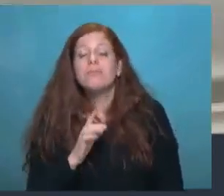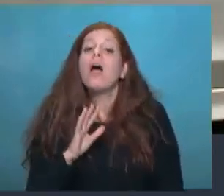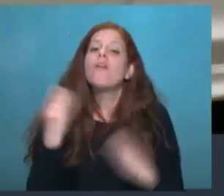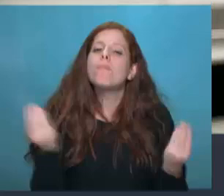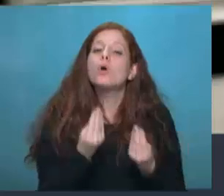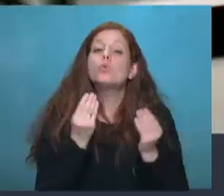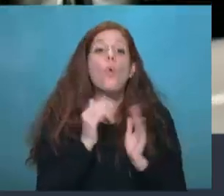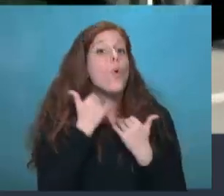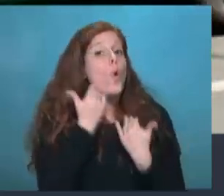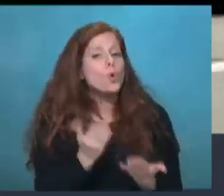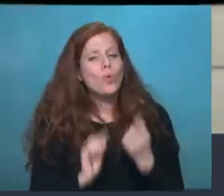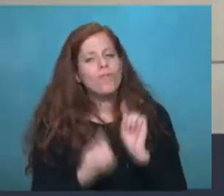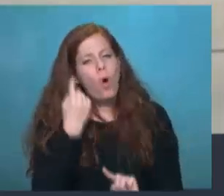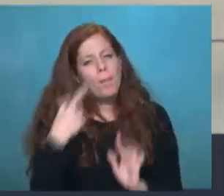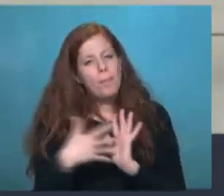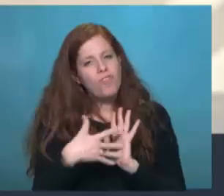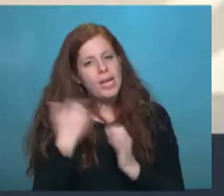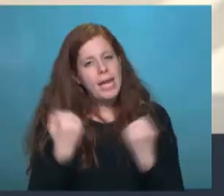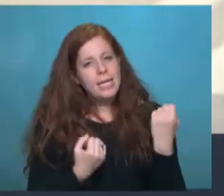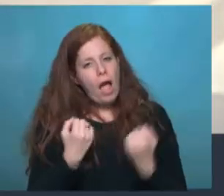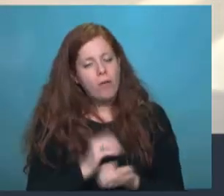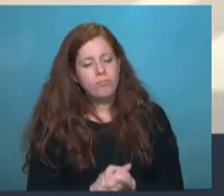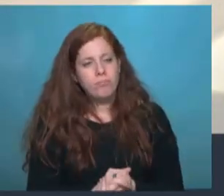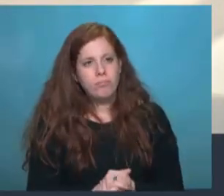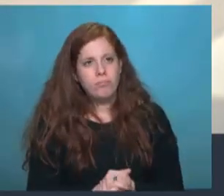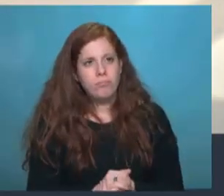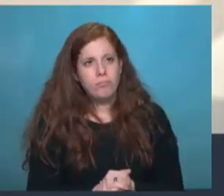טוב קורה במבחני הנהיגה.